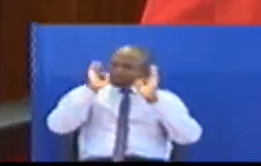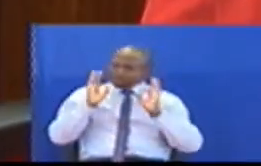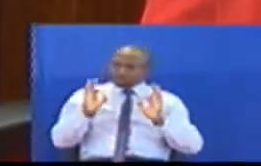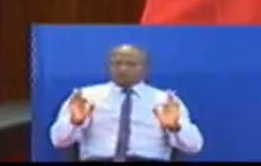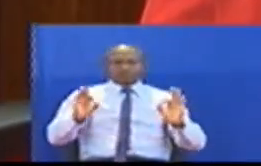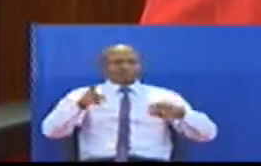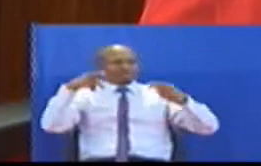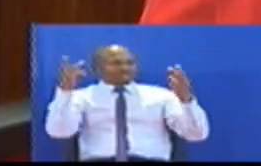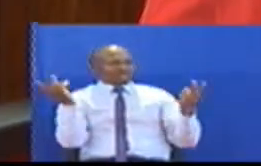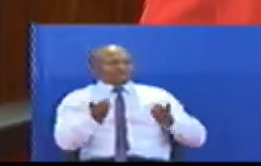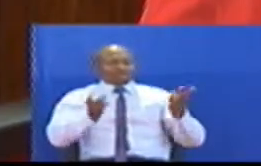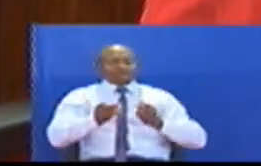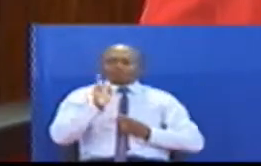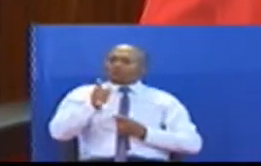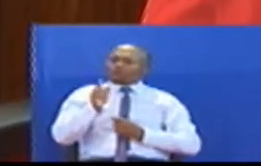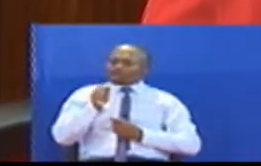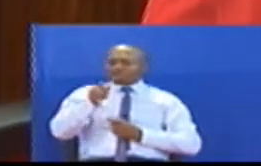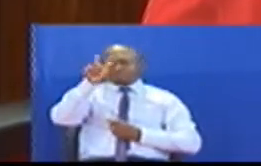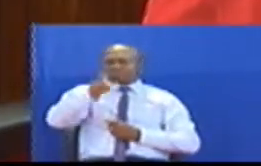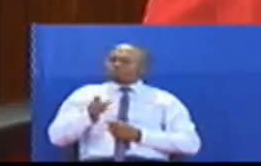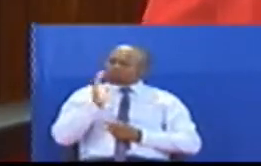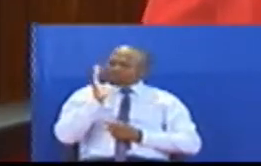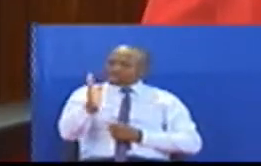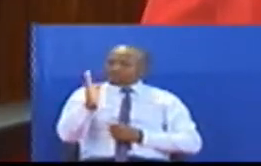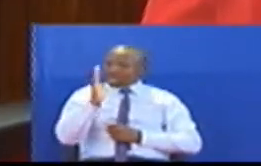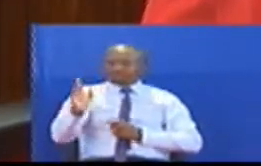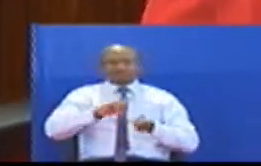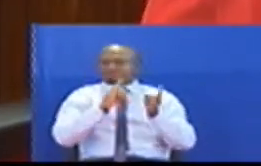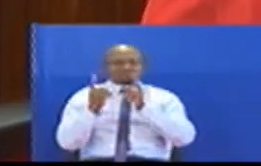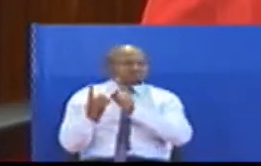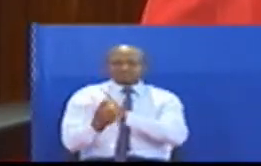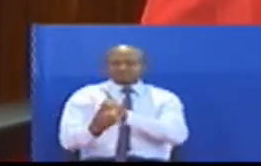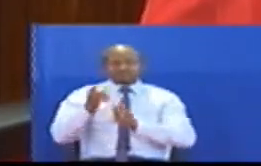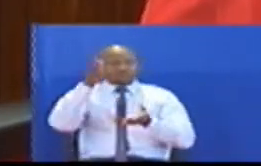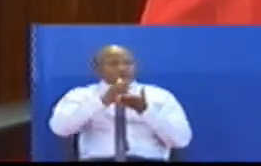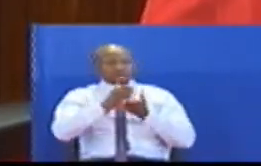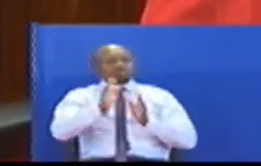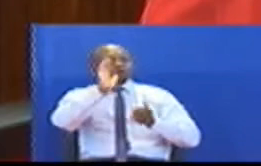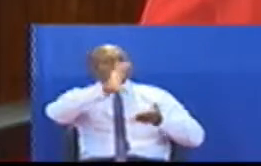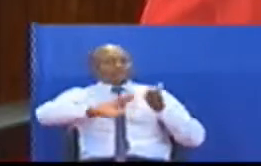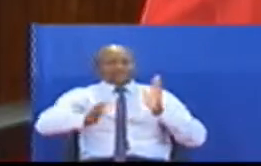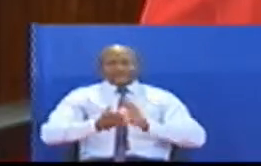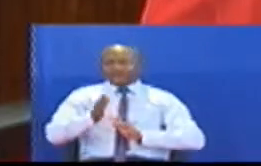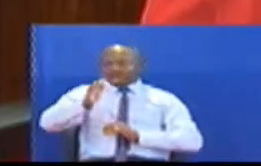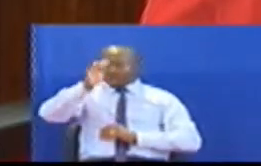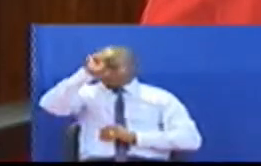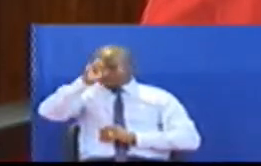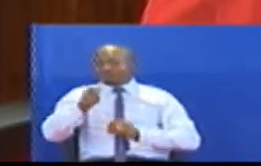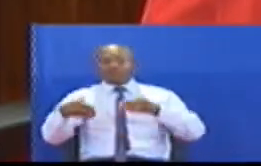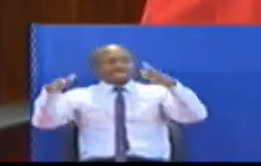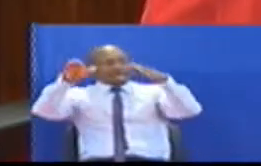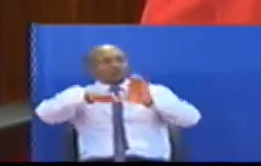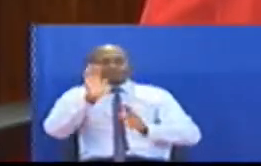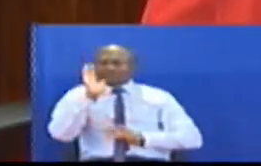lakini umekuwa Majaliwa yule yule. Mtakubaliana nami kwamba Mheshimiwa Majaliwa cheo akijamvaa, amebaki